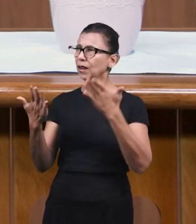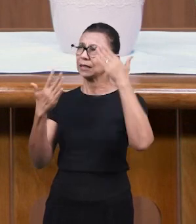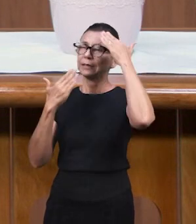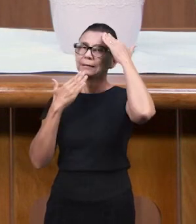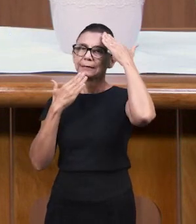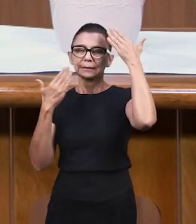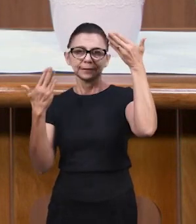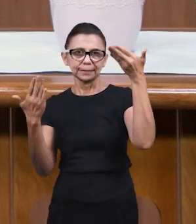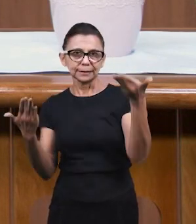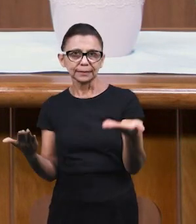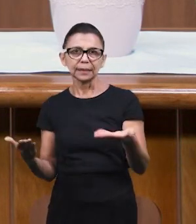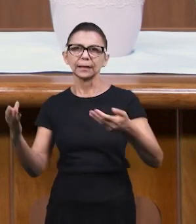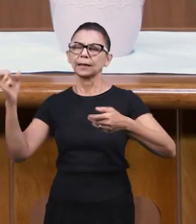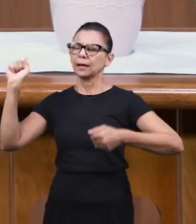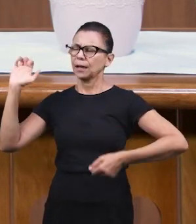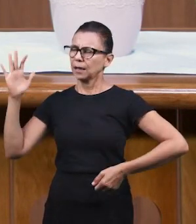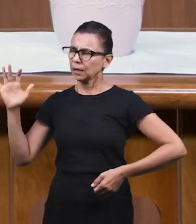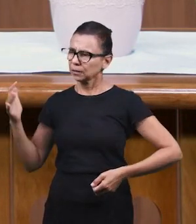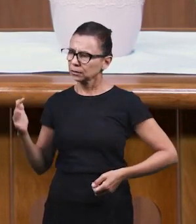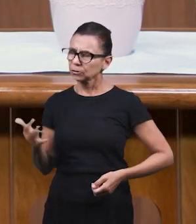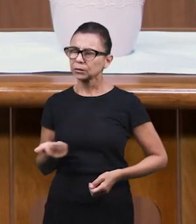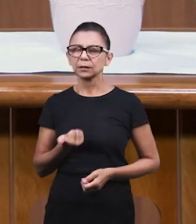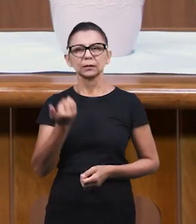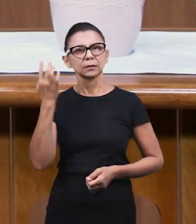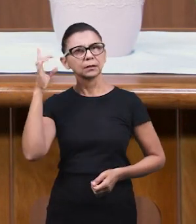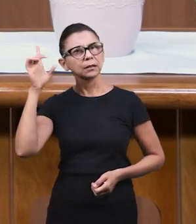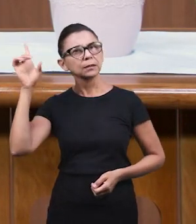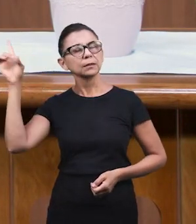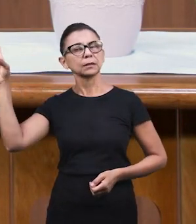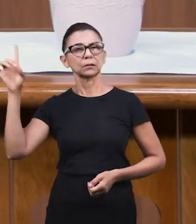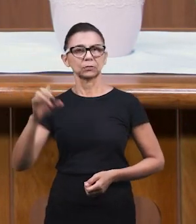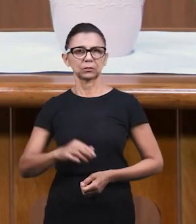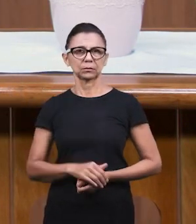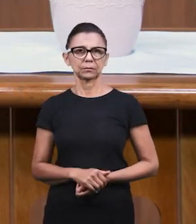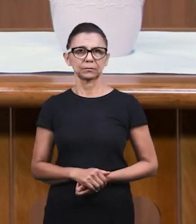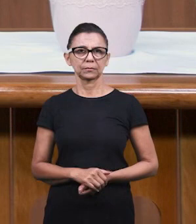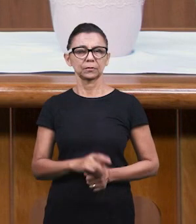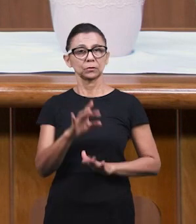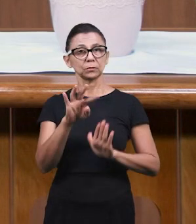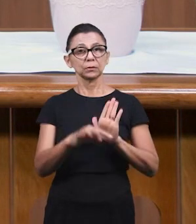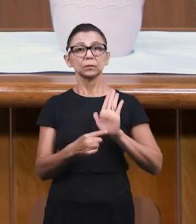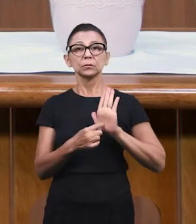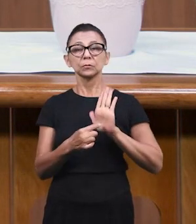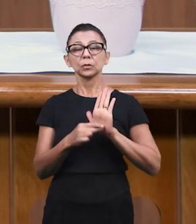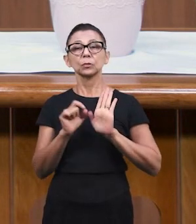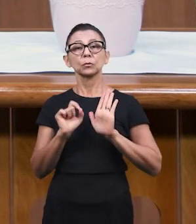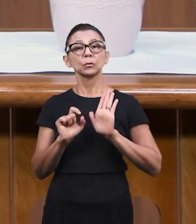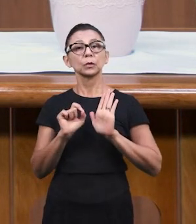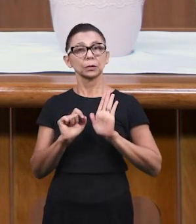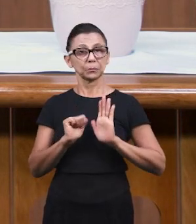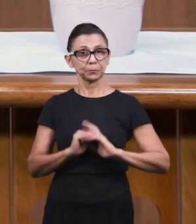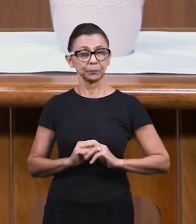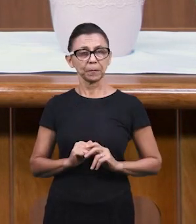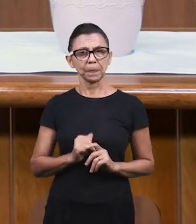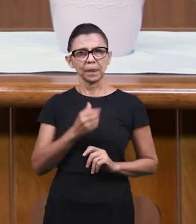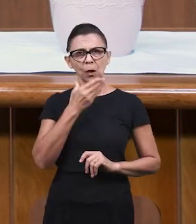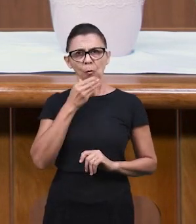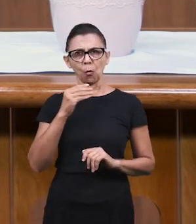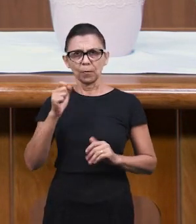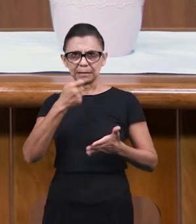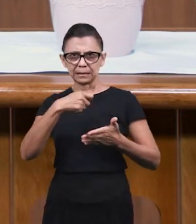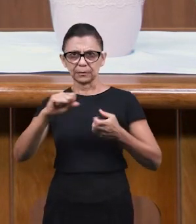по понедельникам. Именно в этом духе прославления мы прочитали этот стих, и Он говорит